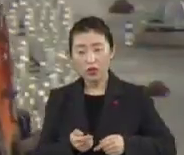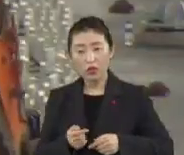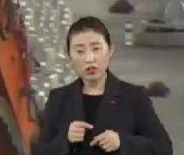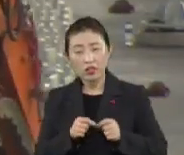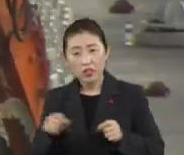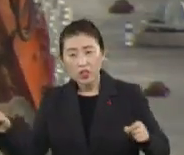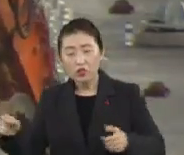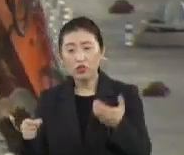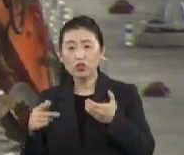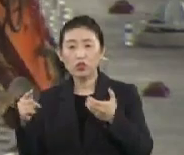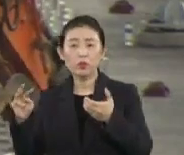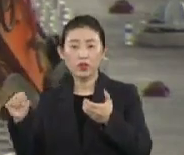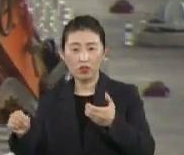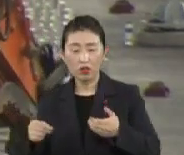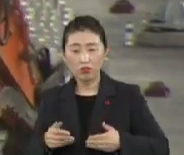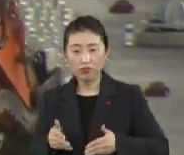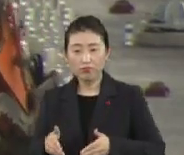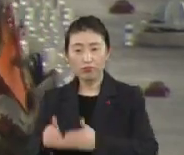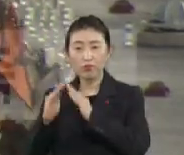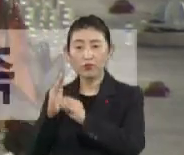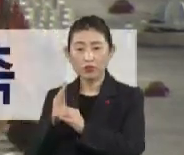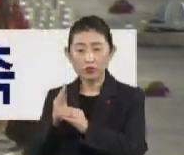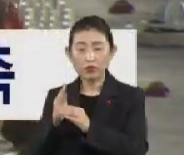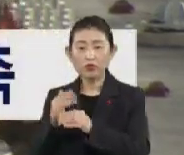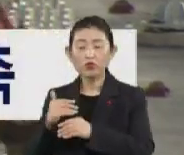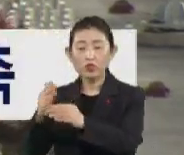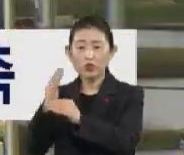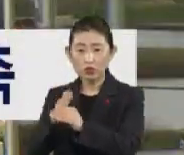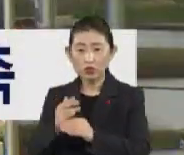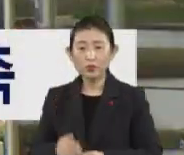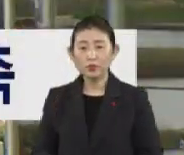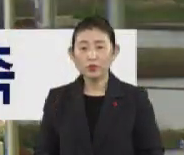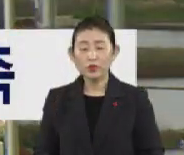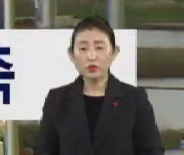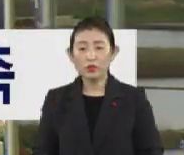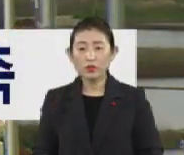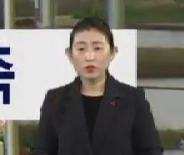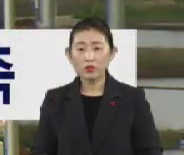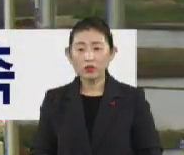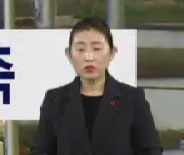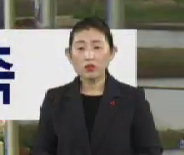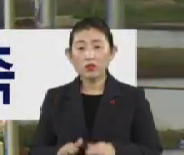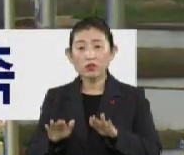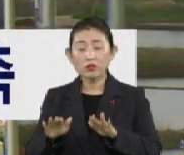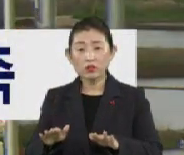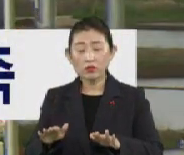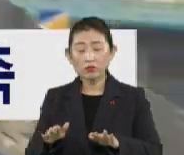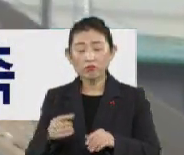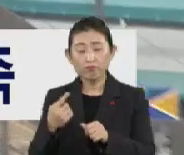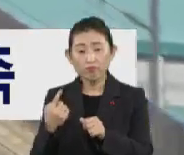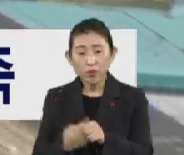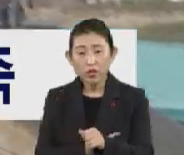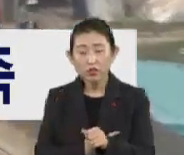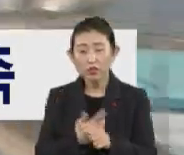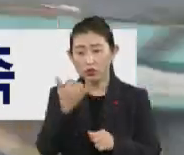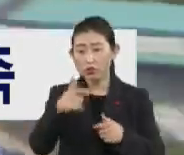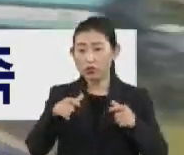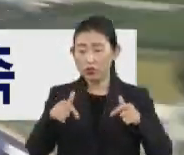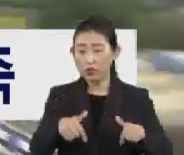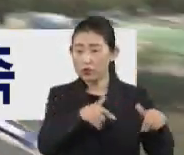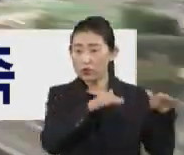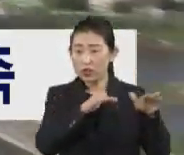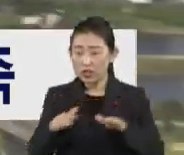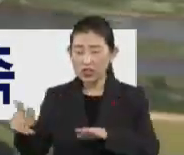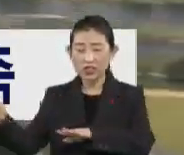90km 규모로 건설 중입니다. 충남도가 추진하는 서해선과 경북 고속철도 연결 사업까지 확정되면 충남 서해